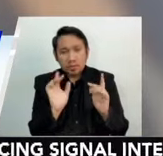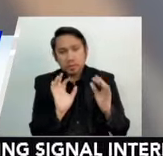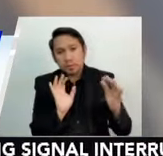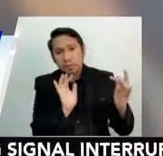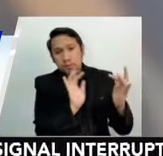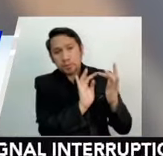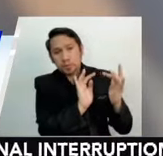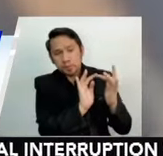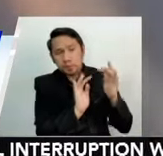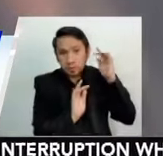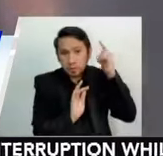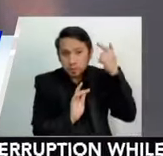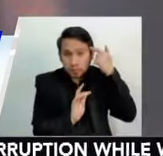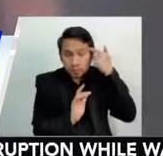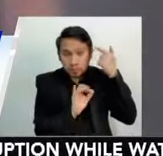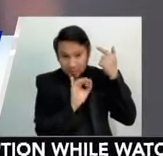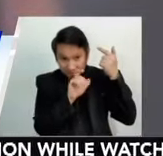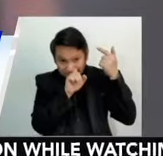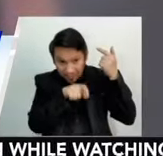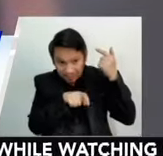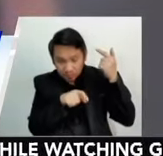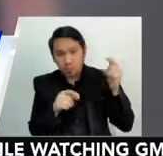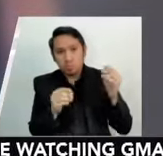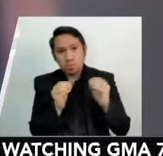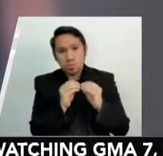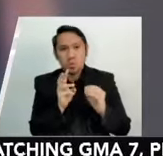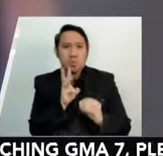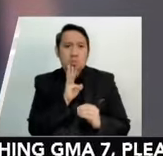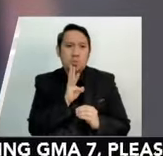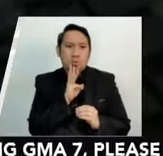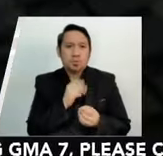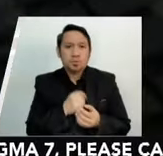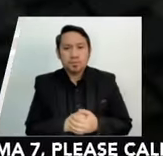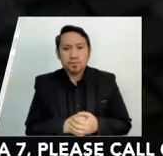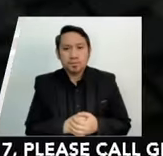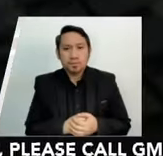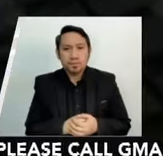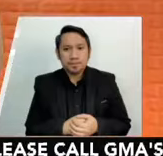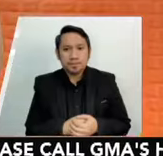kung nangailangan pa sila ng karagdagang supply ng tubig.